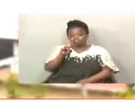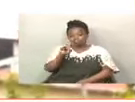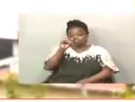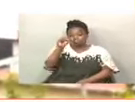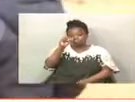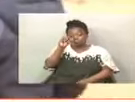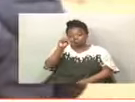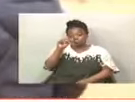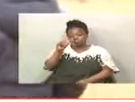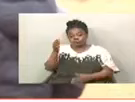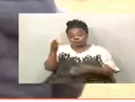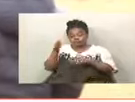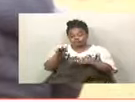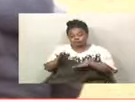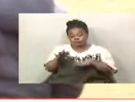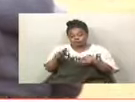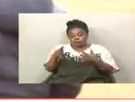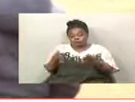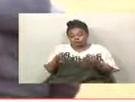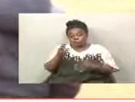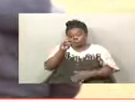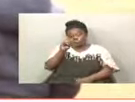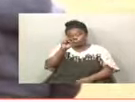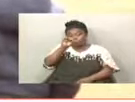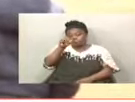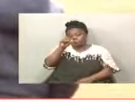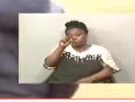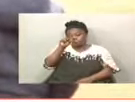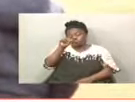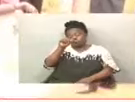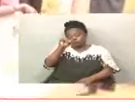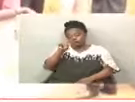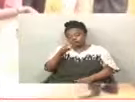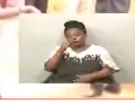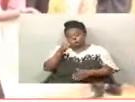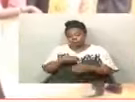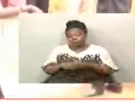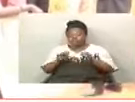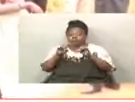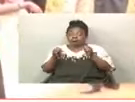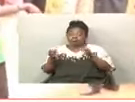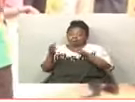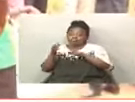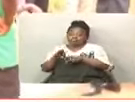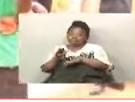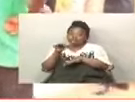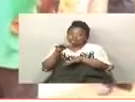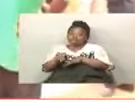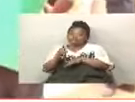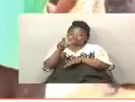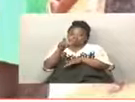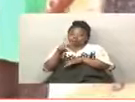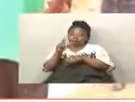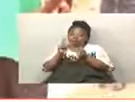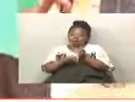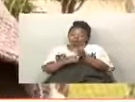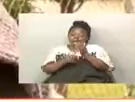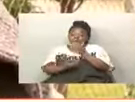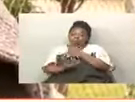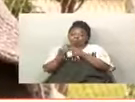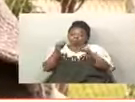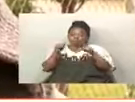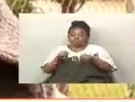Isima afudde. Ye Robert Mujuni mulamu w'omuzaalisa Nakimera agamba nti amawulire g'okufa kw'omuntu waabwe mbagafunye ku makya ga